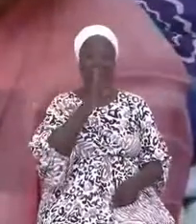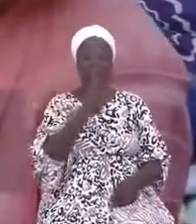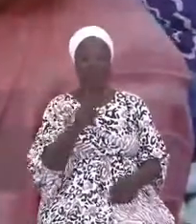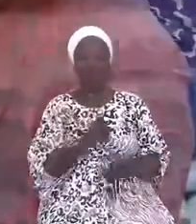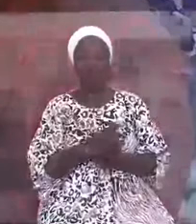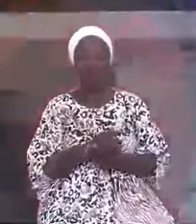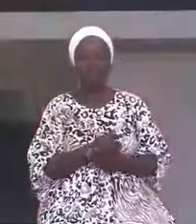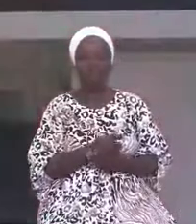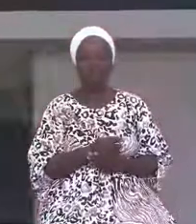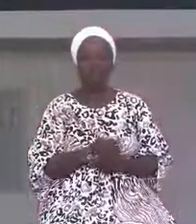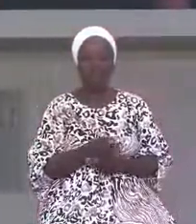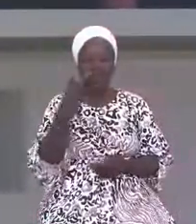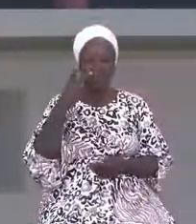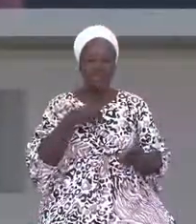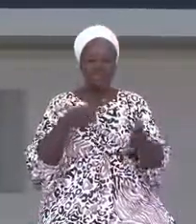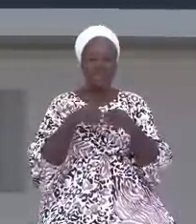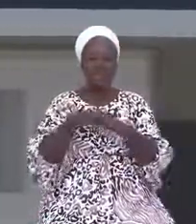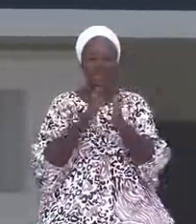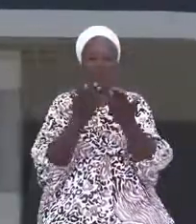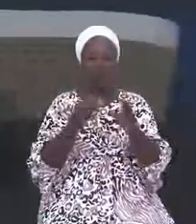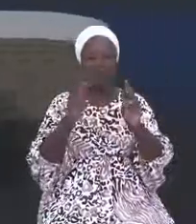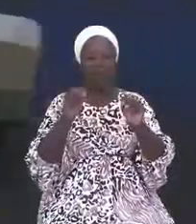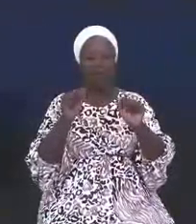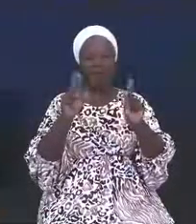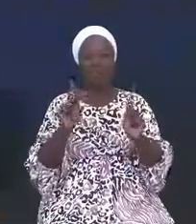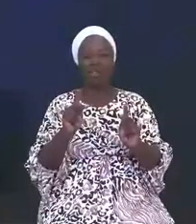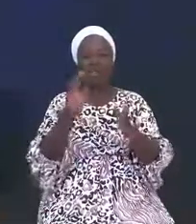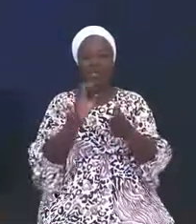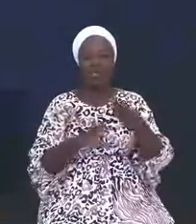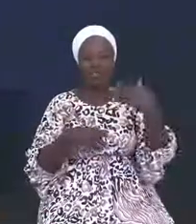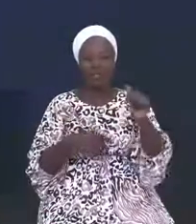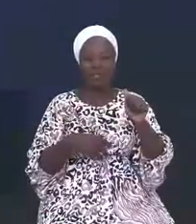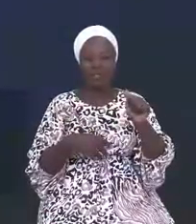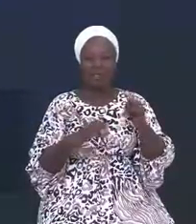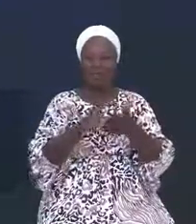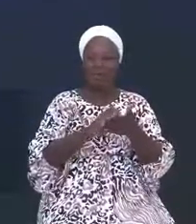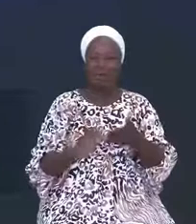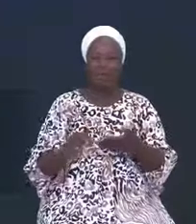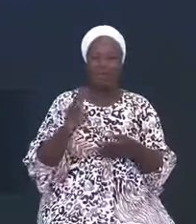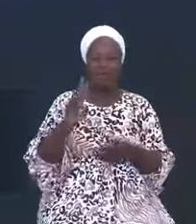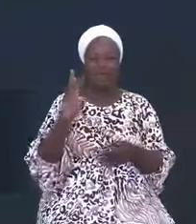Voyez Marc, chapitre 10, verset 26.